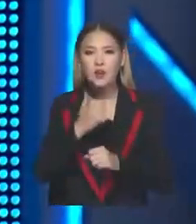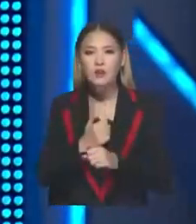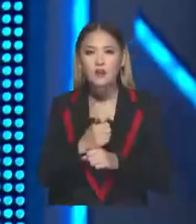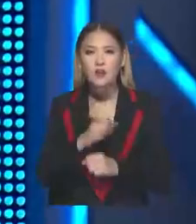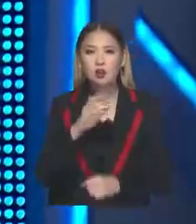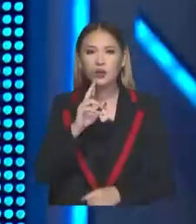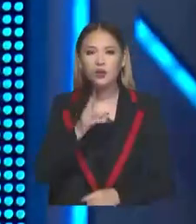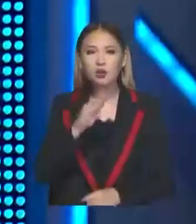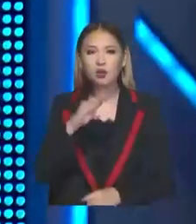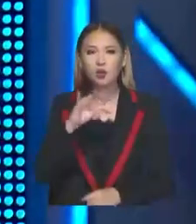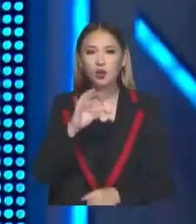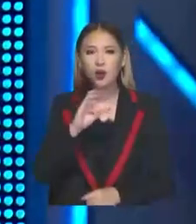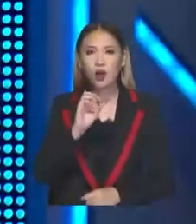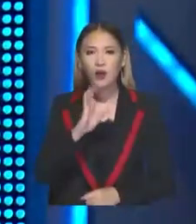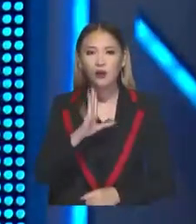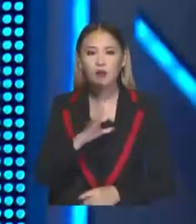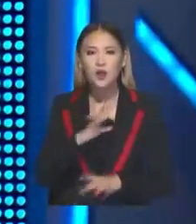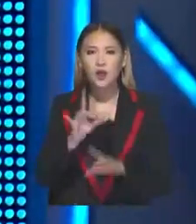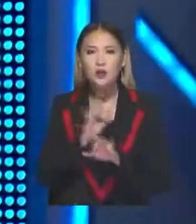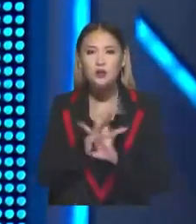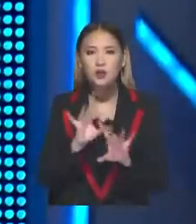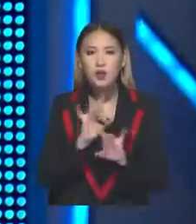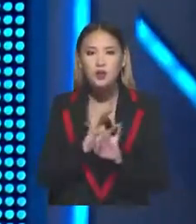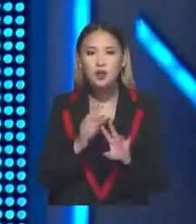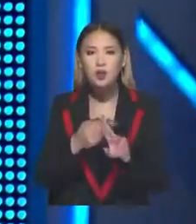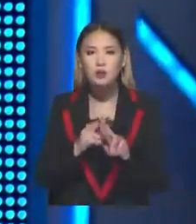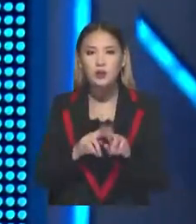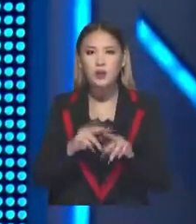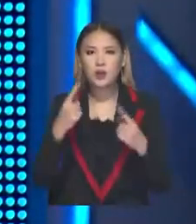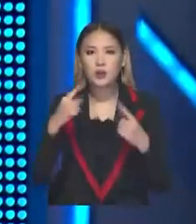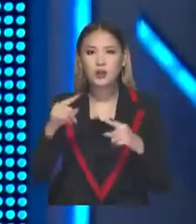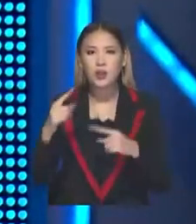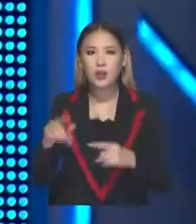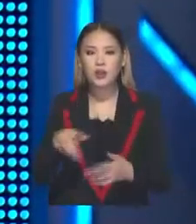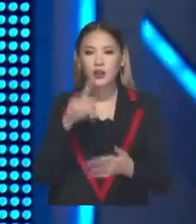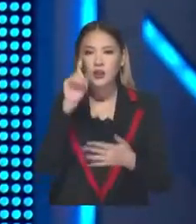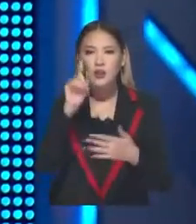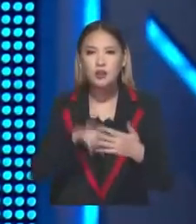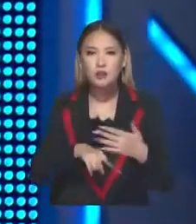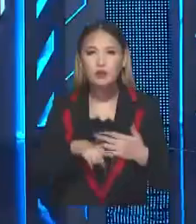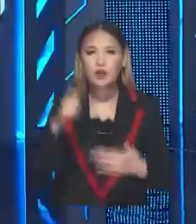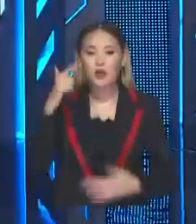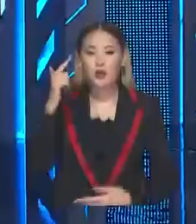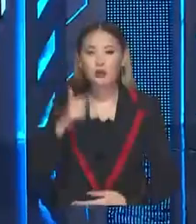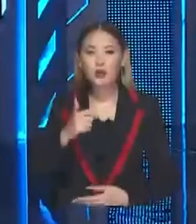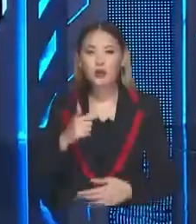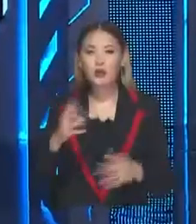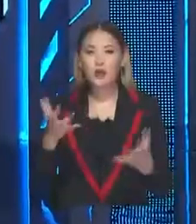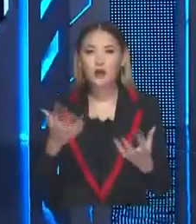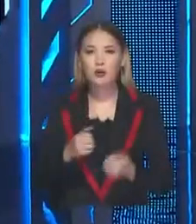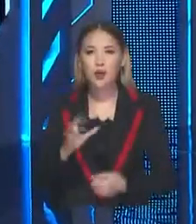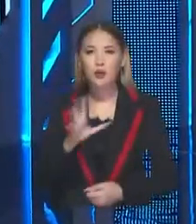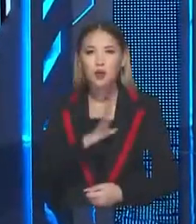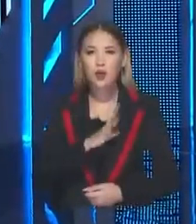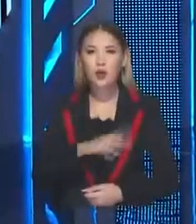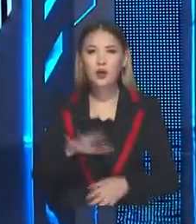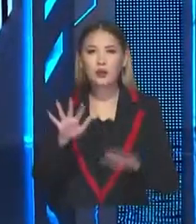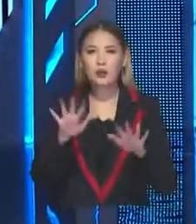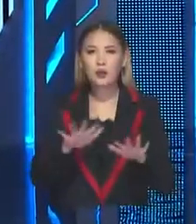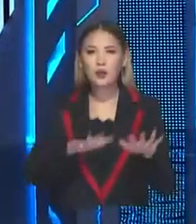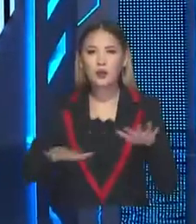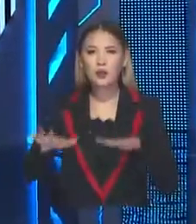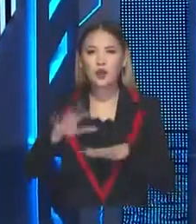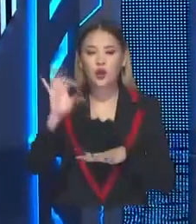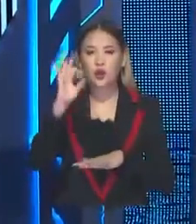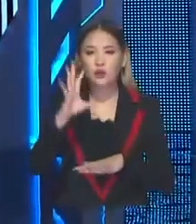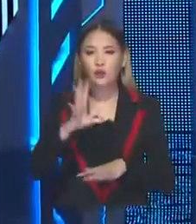елімізде жаңадан тағайындалған төтенше және өкілетті елшілерден сенім грамотасын қабылдады. Ақордаға мемлекеттердің